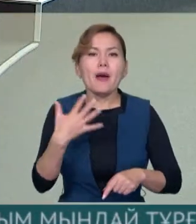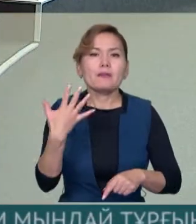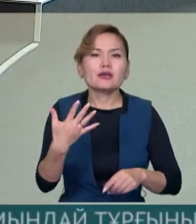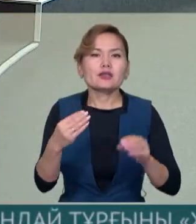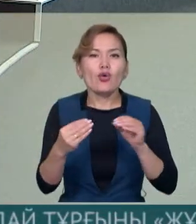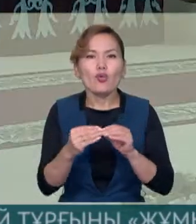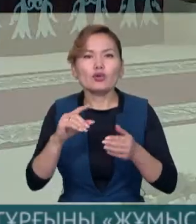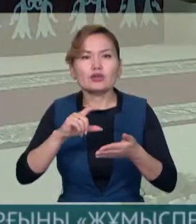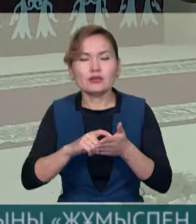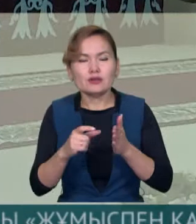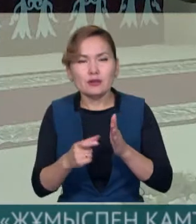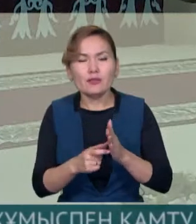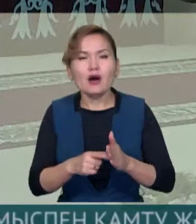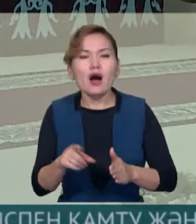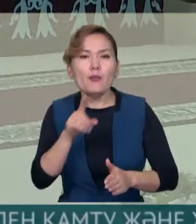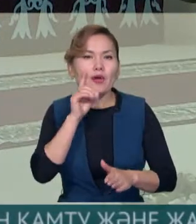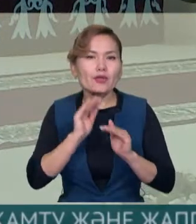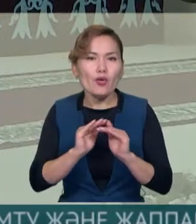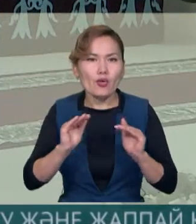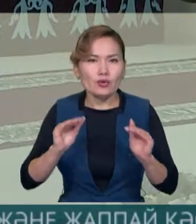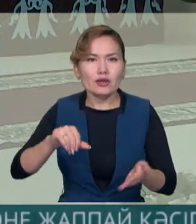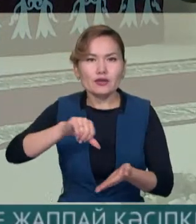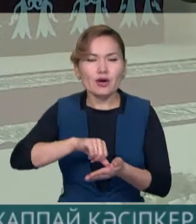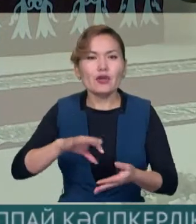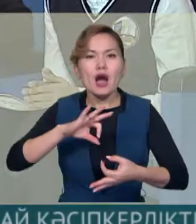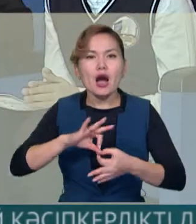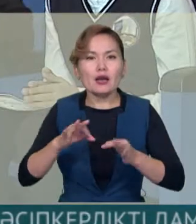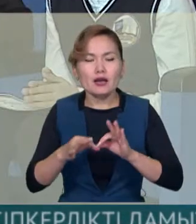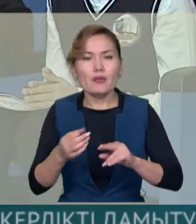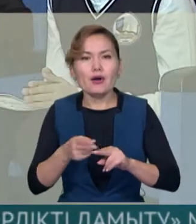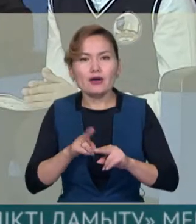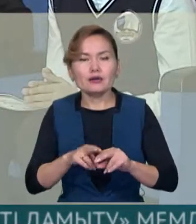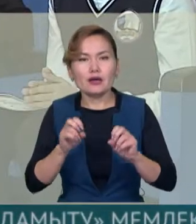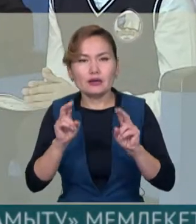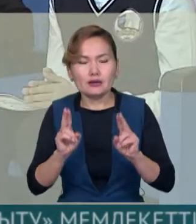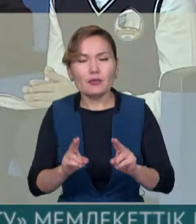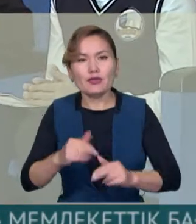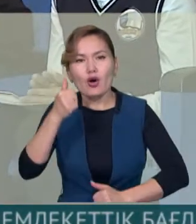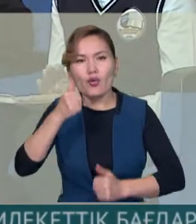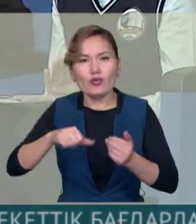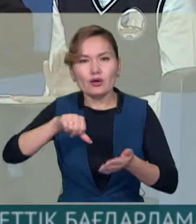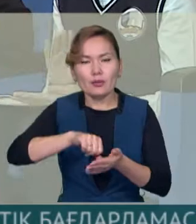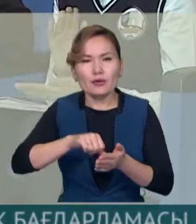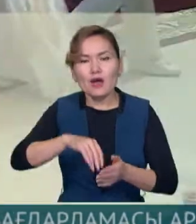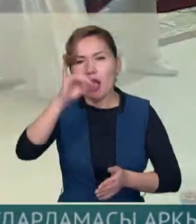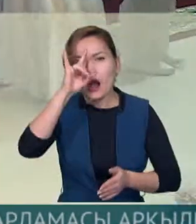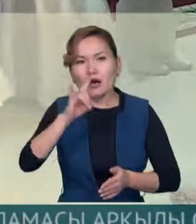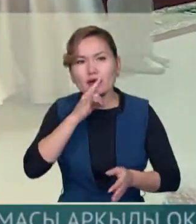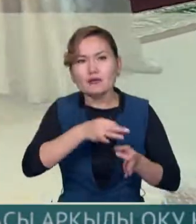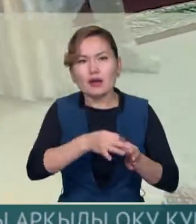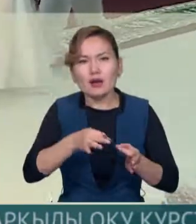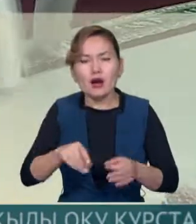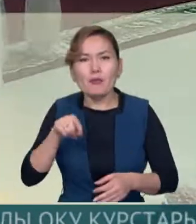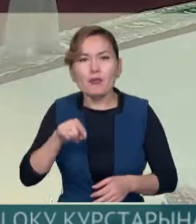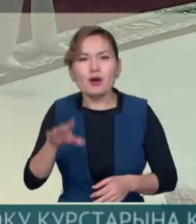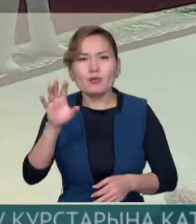оқитын өзге ұлт өкілдері қатысуда. Олимпиаданың алғашқы кезеңі онлайн режимінде өткен болатын. Оған еліміздің түкпір-түкпірінен 1500-нан